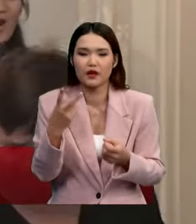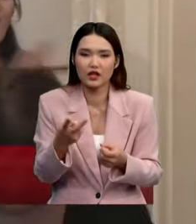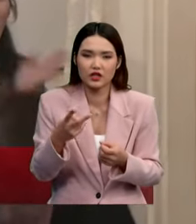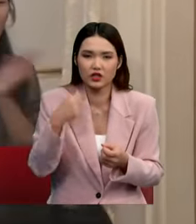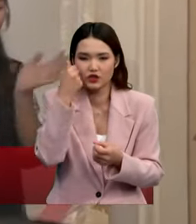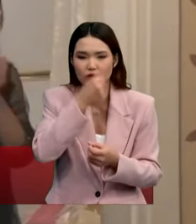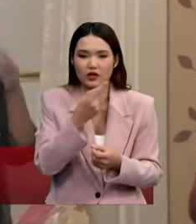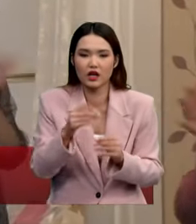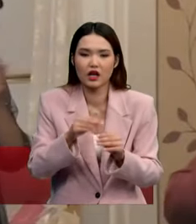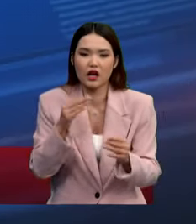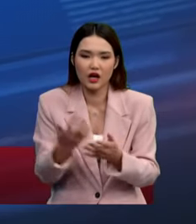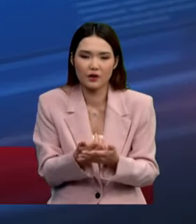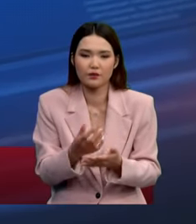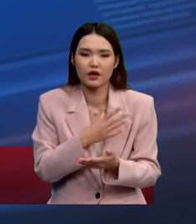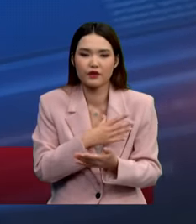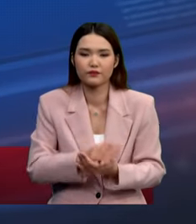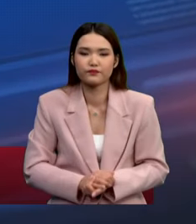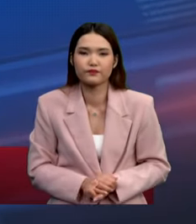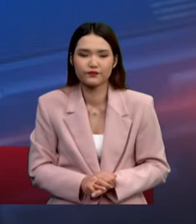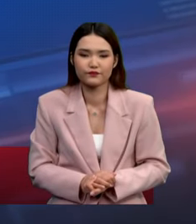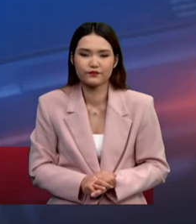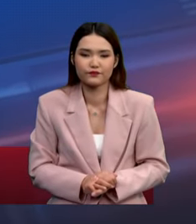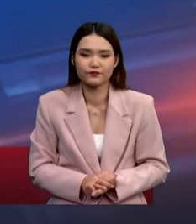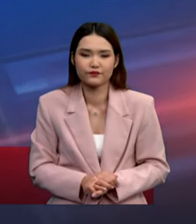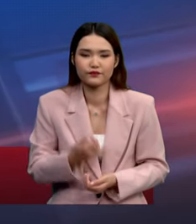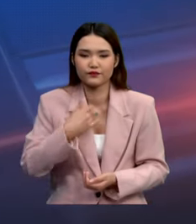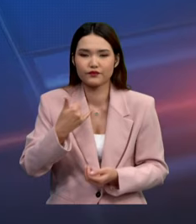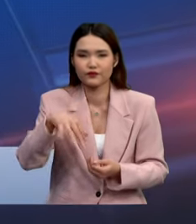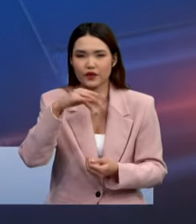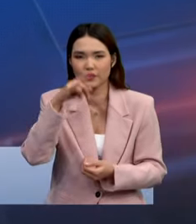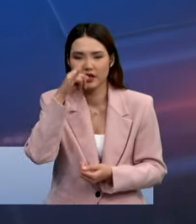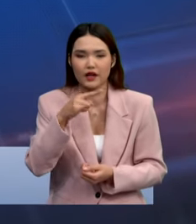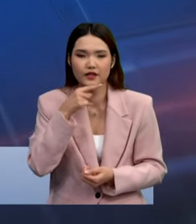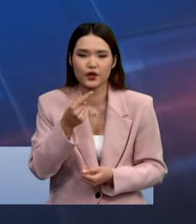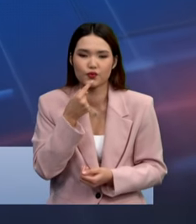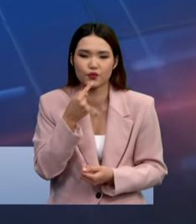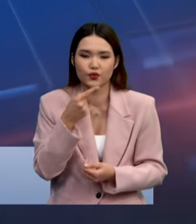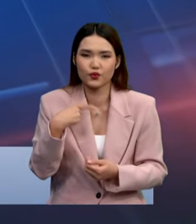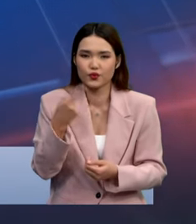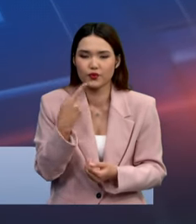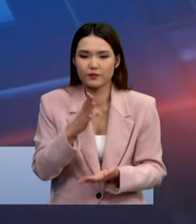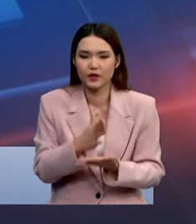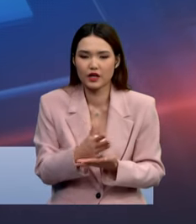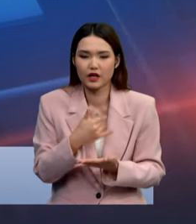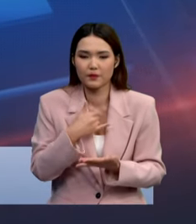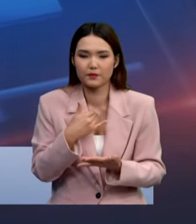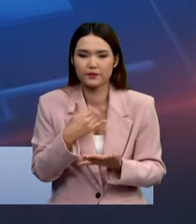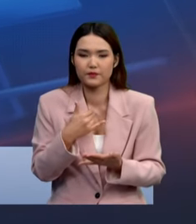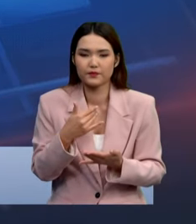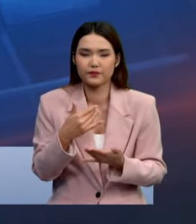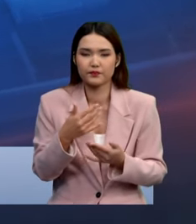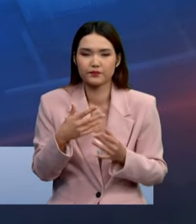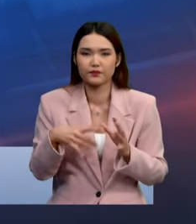бір күректе табыла кетіпті. Атажұртымызға келдік, қазақша сөйлейміз. Мен ана жақта наоборот,